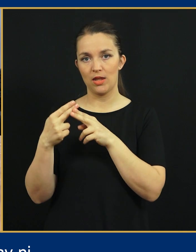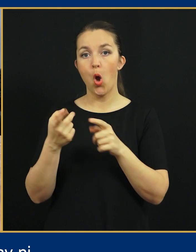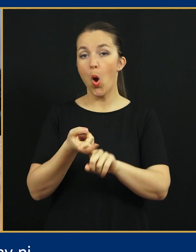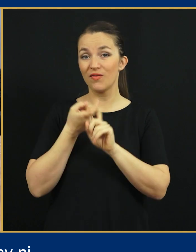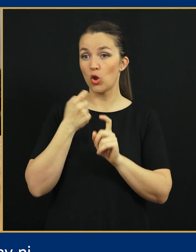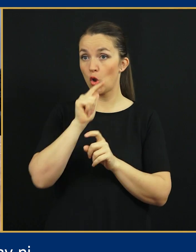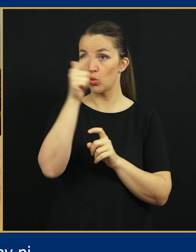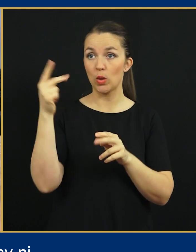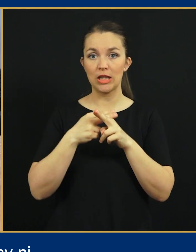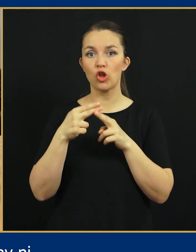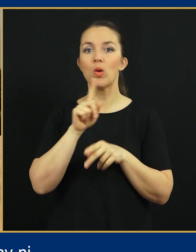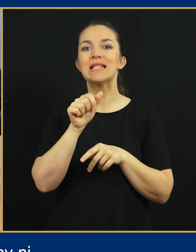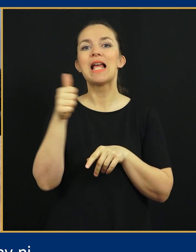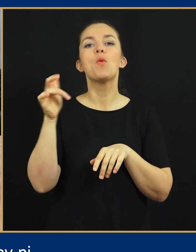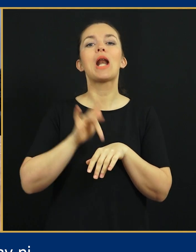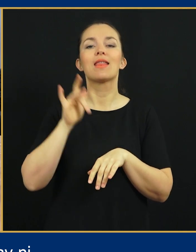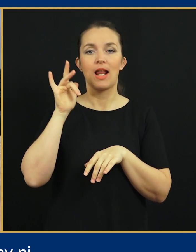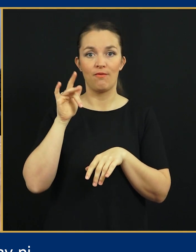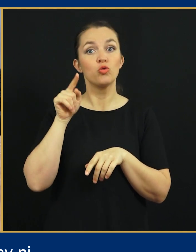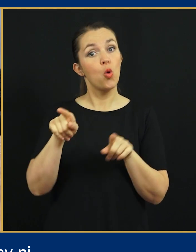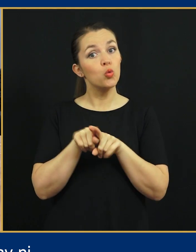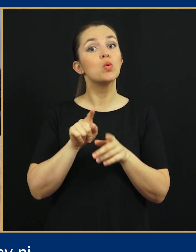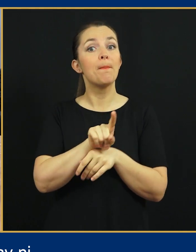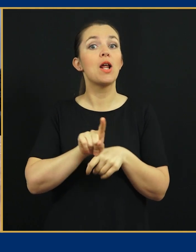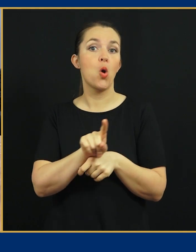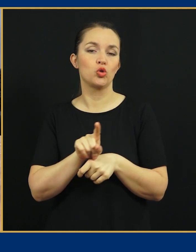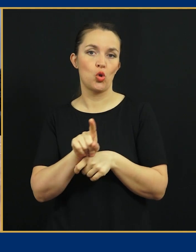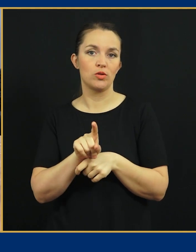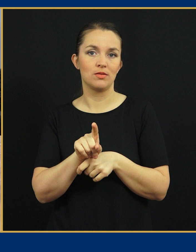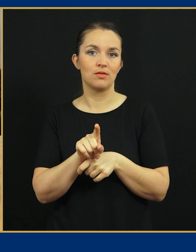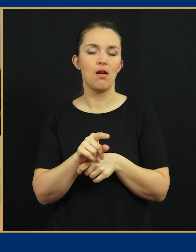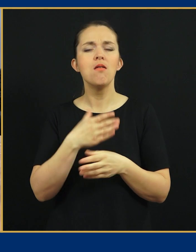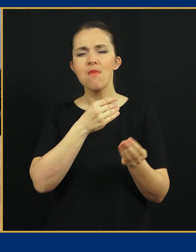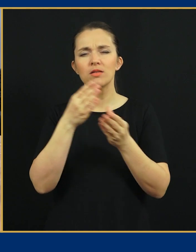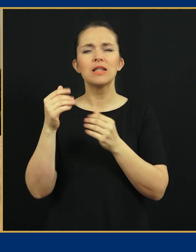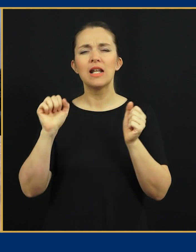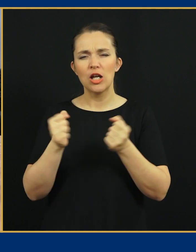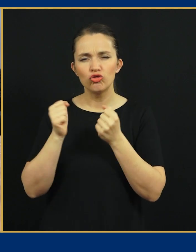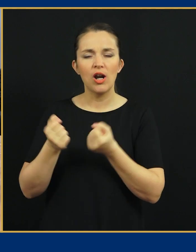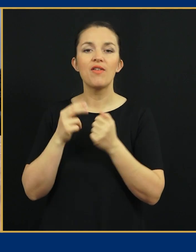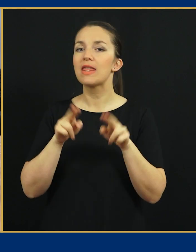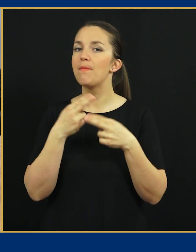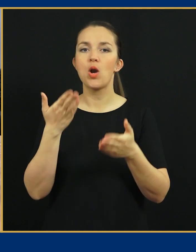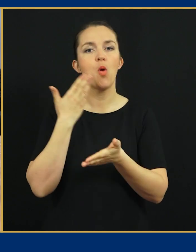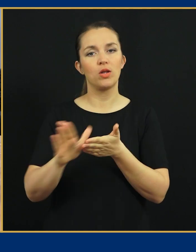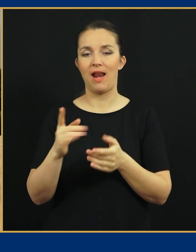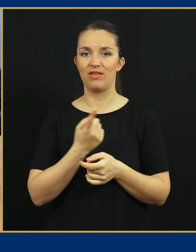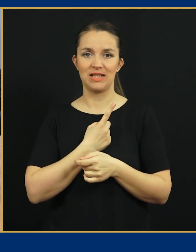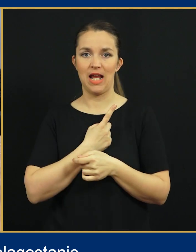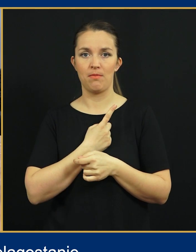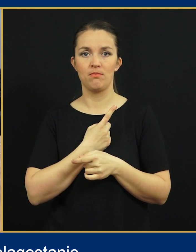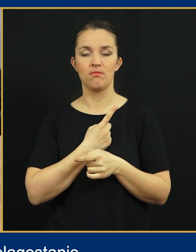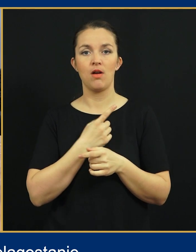drugih držav ni samo ranljivost, je tudi priložnost. Marsikatere težave ne moremo odpraviti sami,